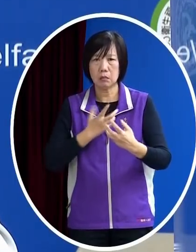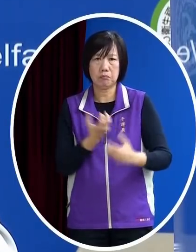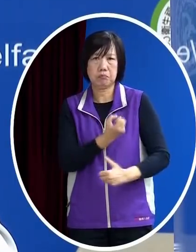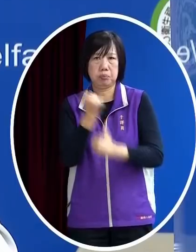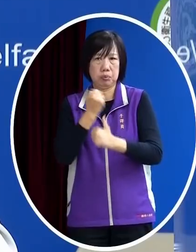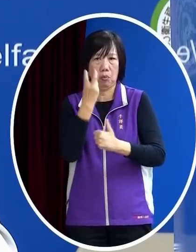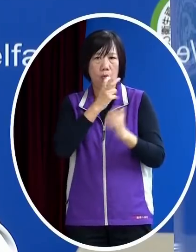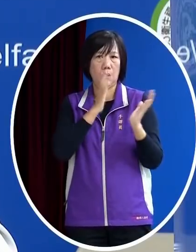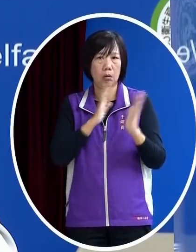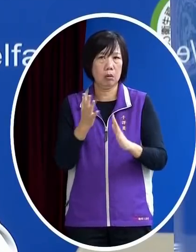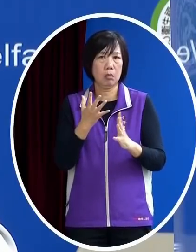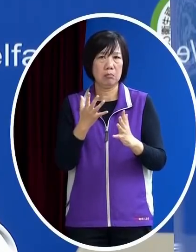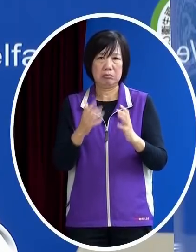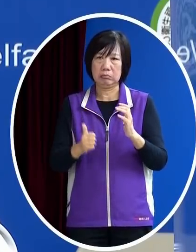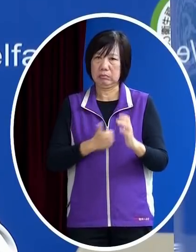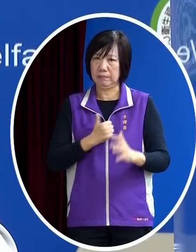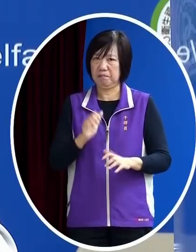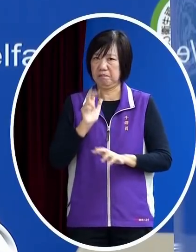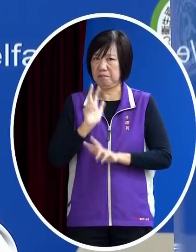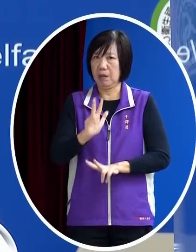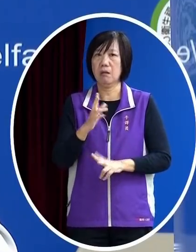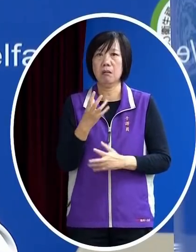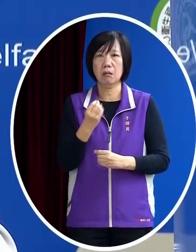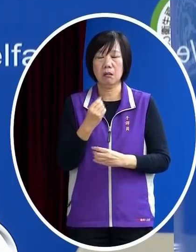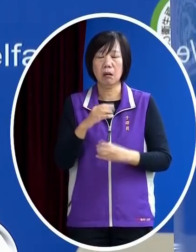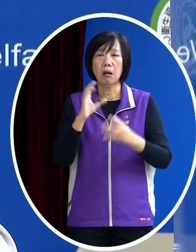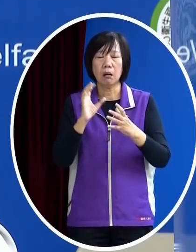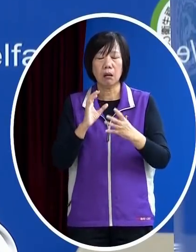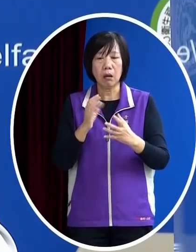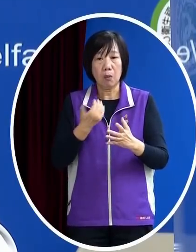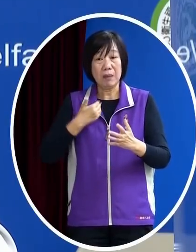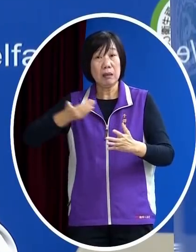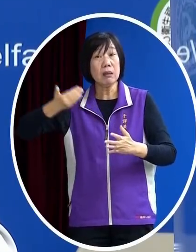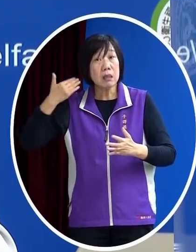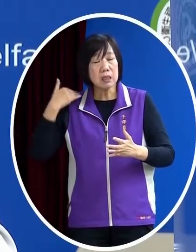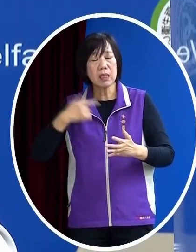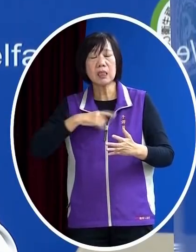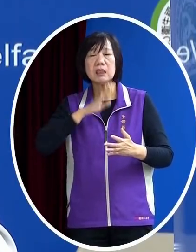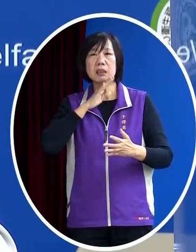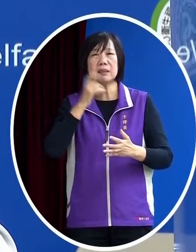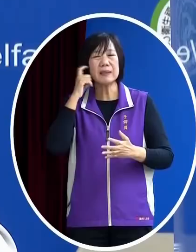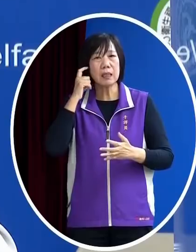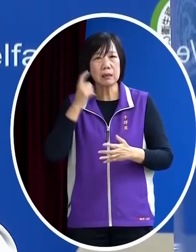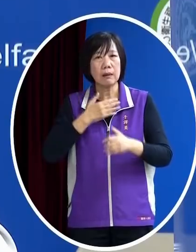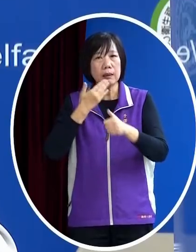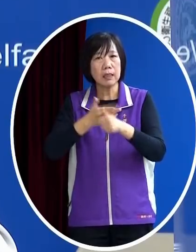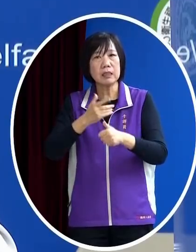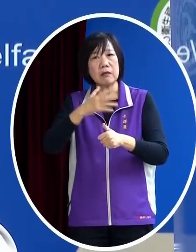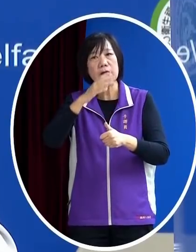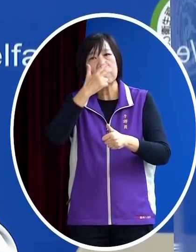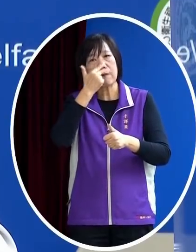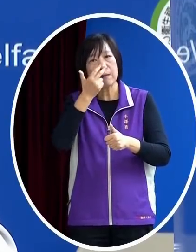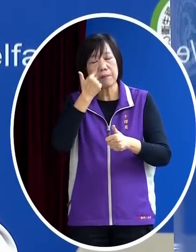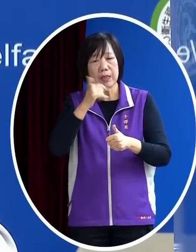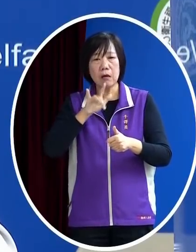实。那我们以前有这样的一个规定，是方便这个能够让这个飞航整个的人员不至于一